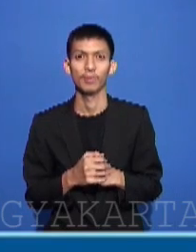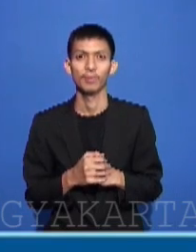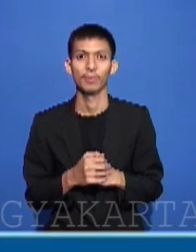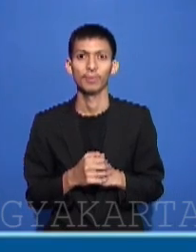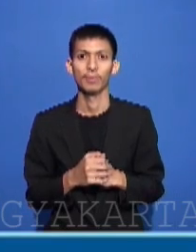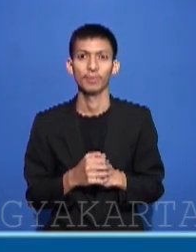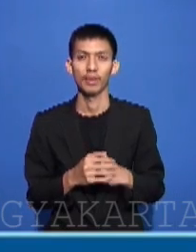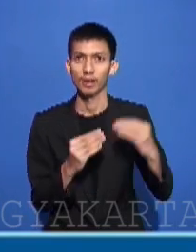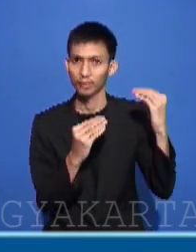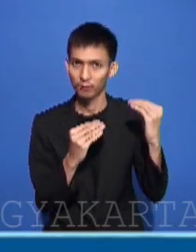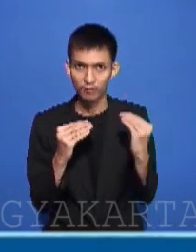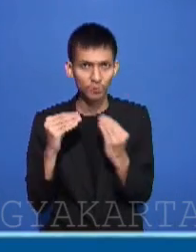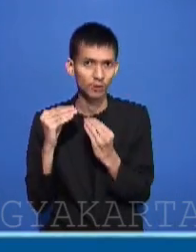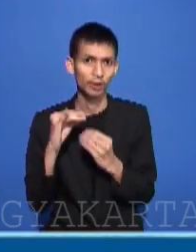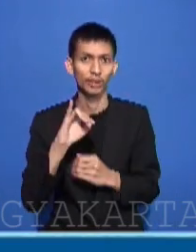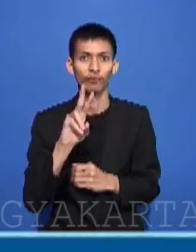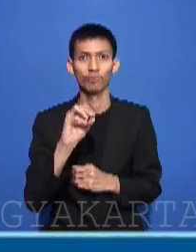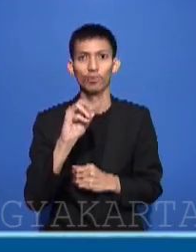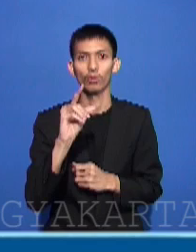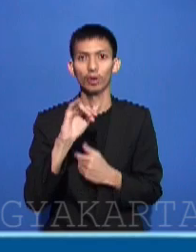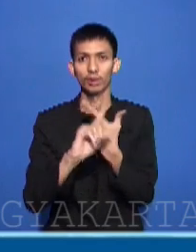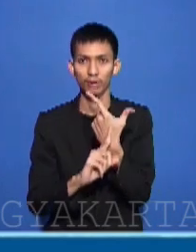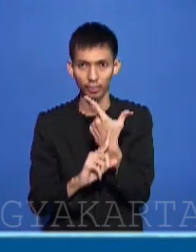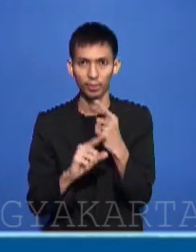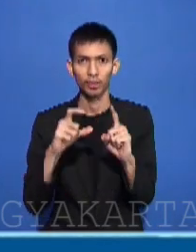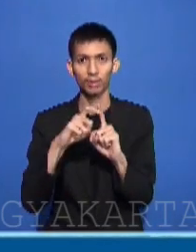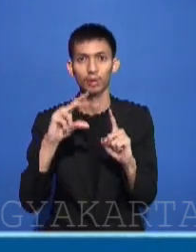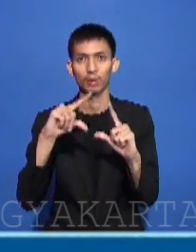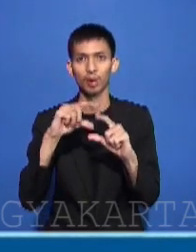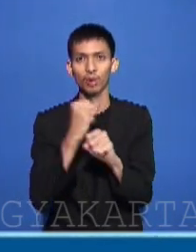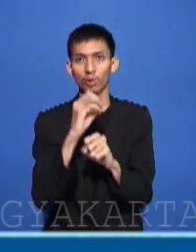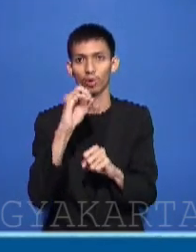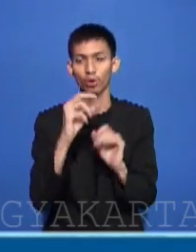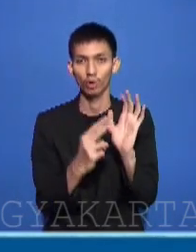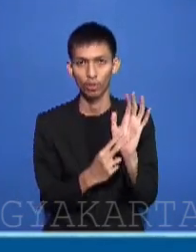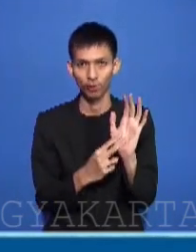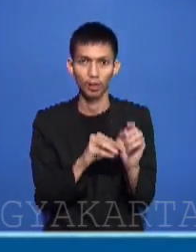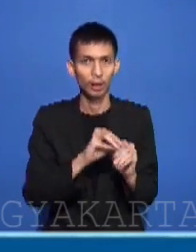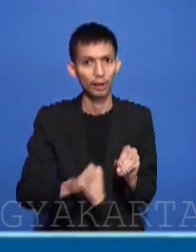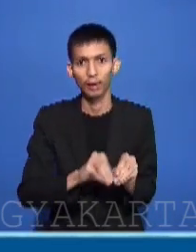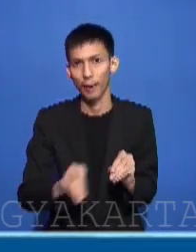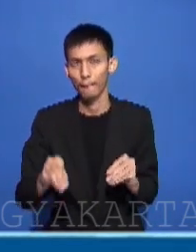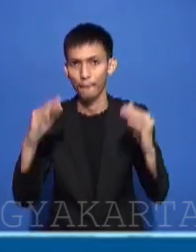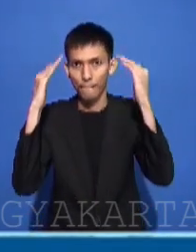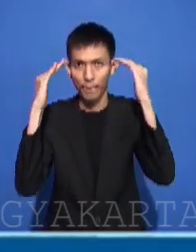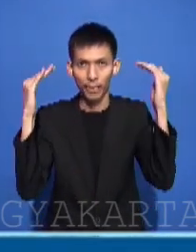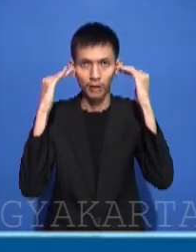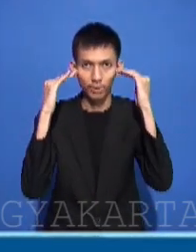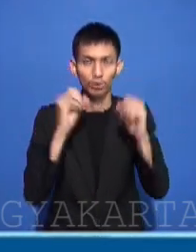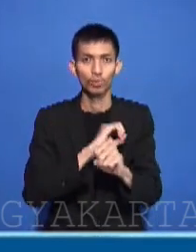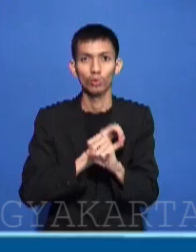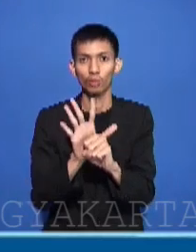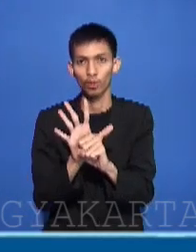semongko jenis ivory dragon ingkang dipun budidayakan porogadang Tani saking Lala dan pesisir mugel Kulon Progo